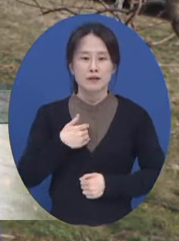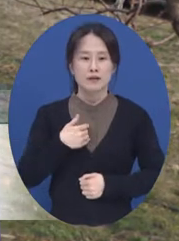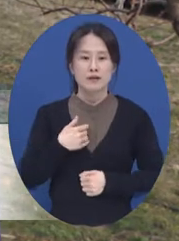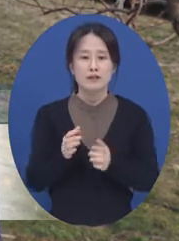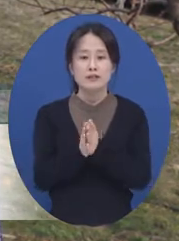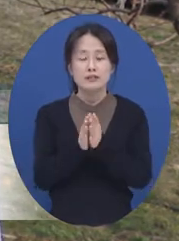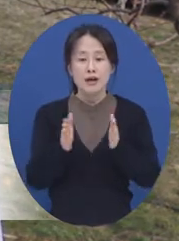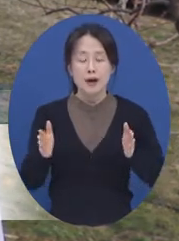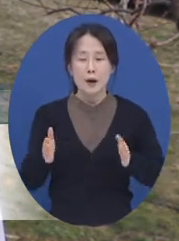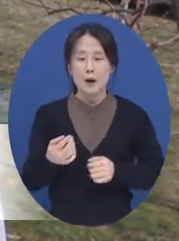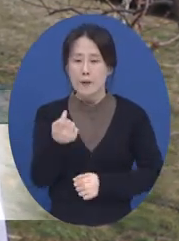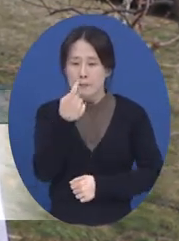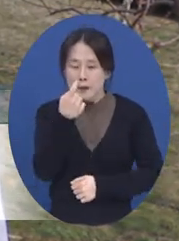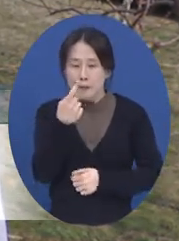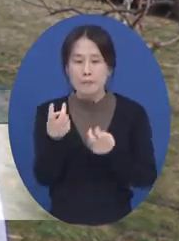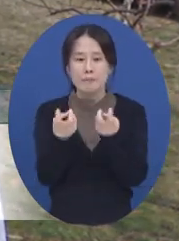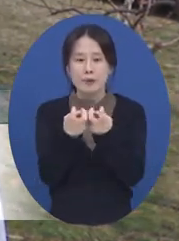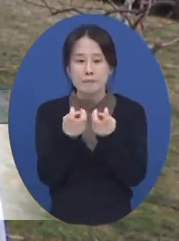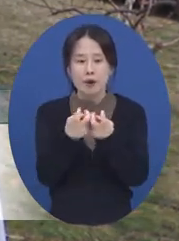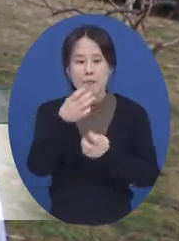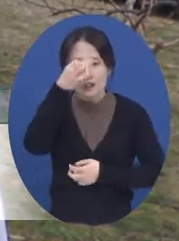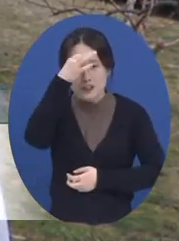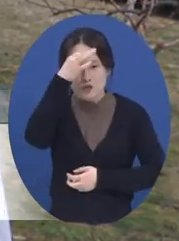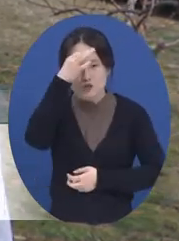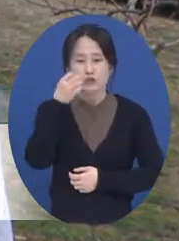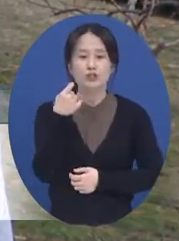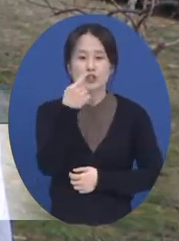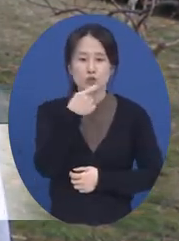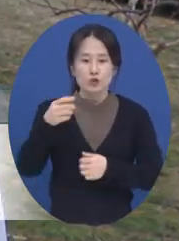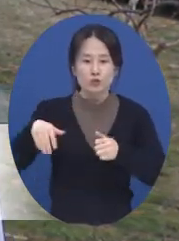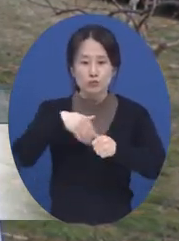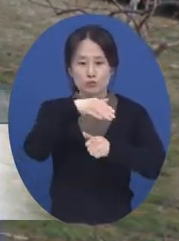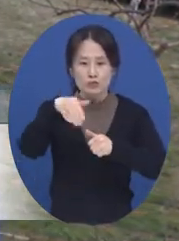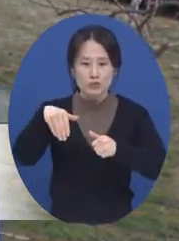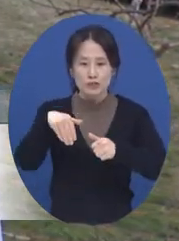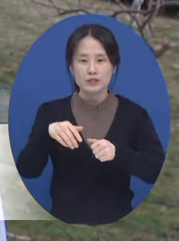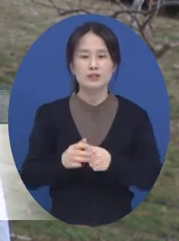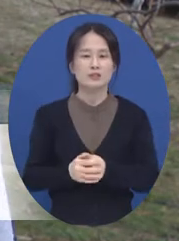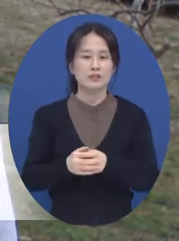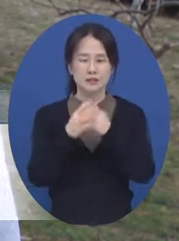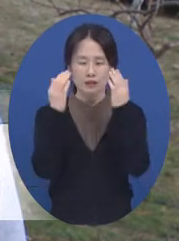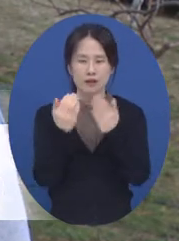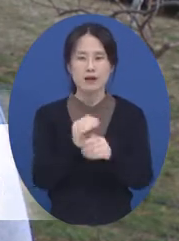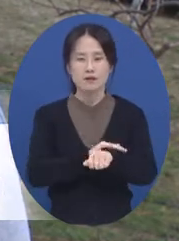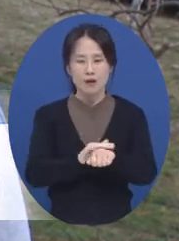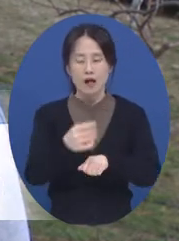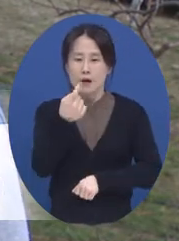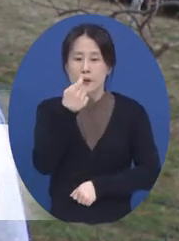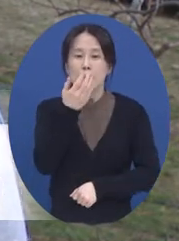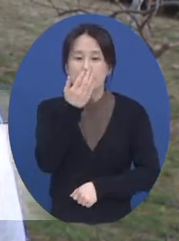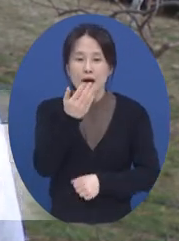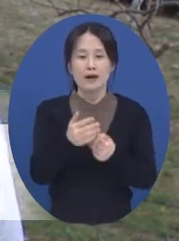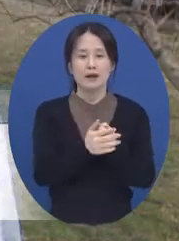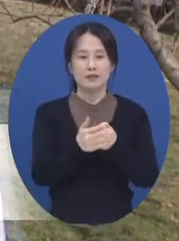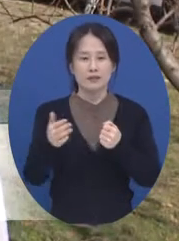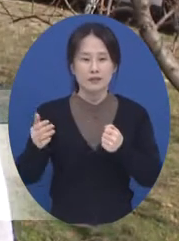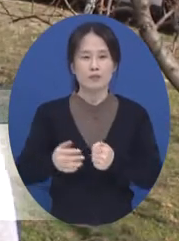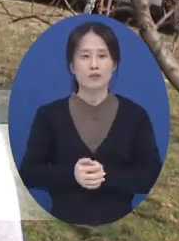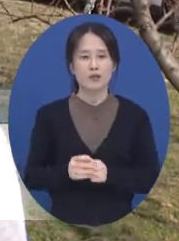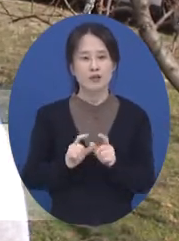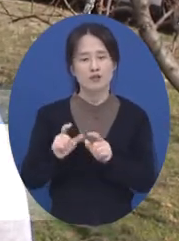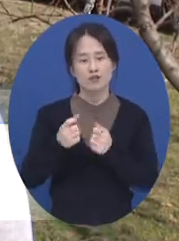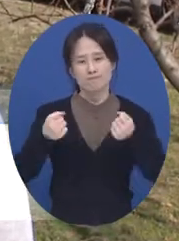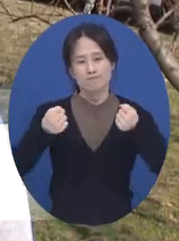제가 접목할 수 있는 노하우들, 기술들, 그다음에 이론적인 그런 백그라운드까지 잘 배울 수 있어서